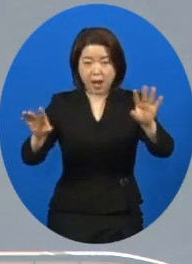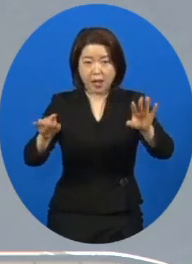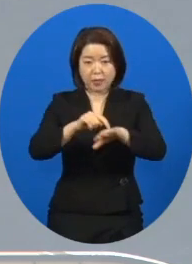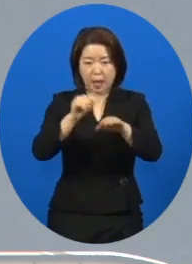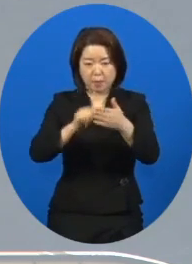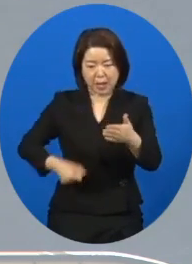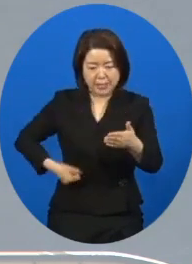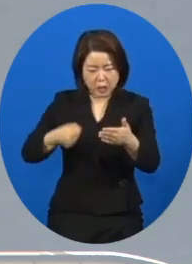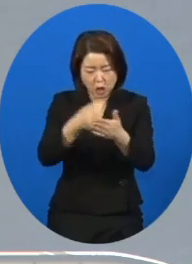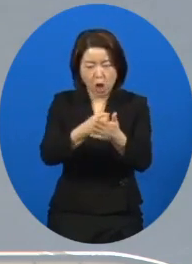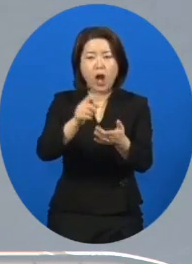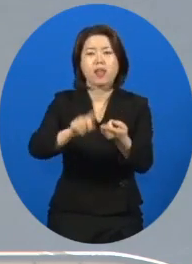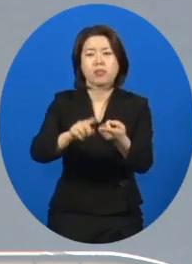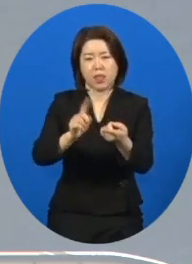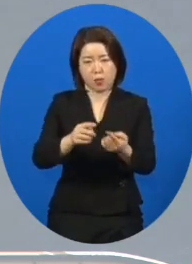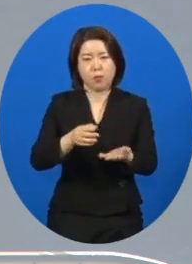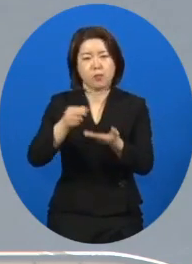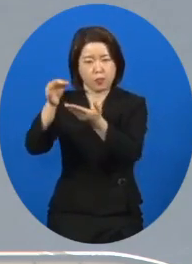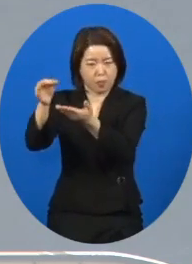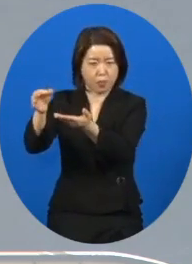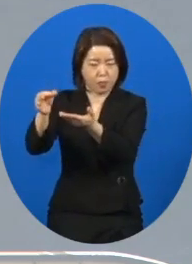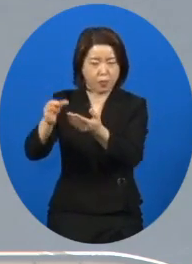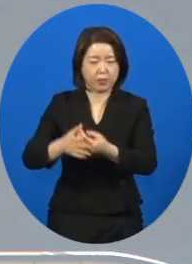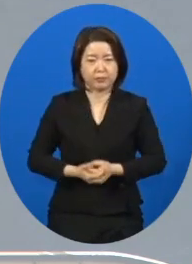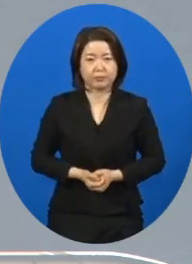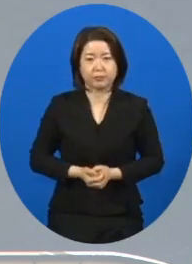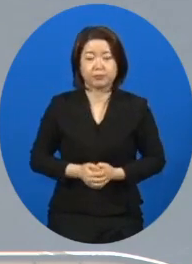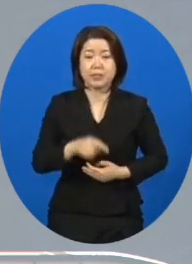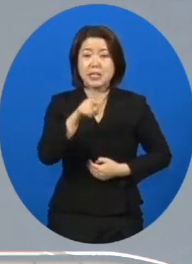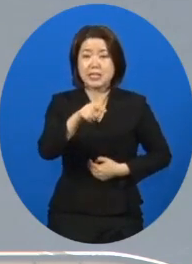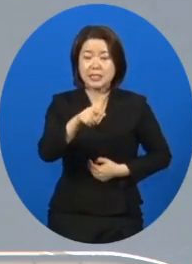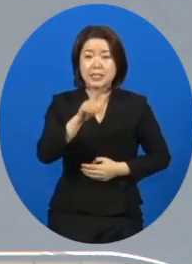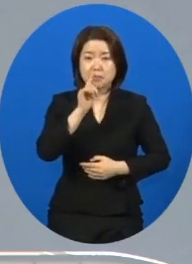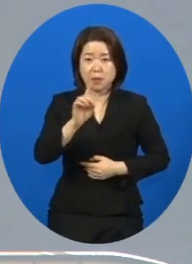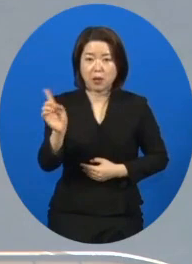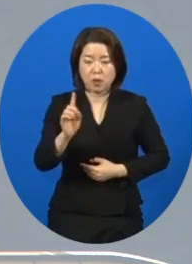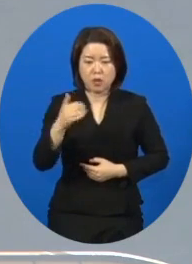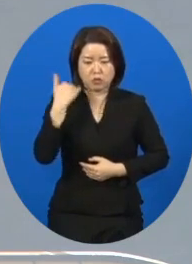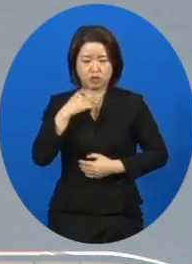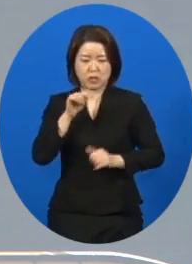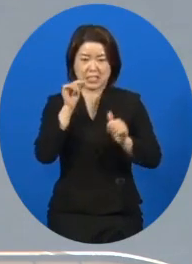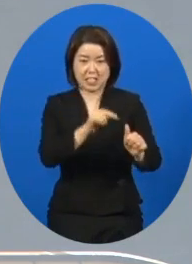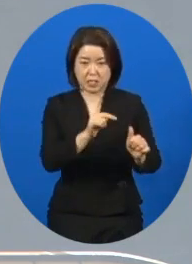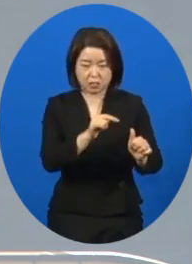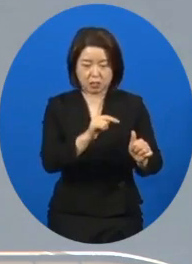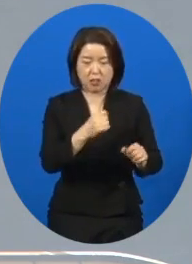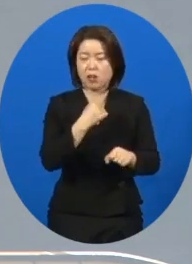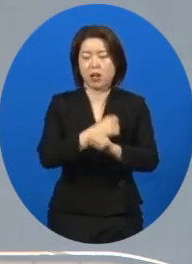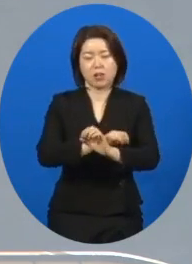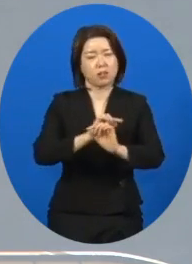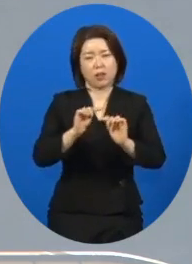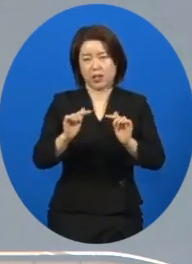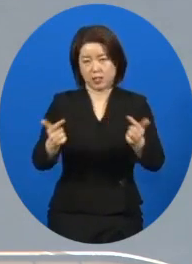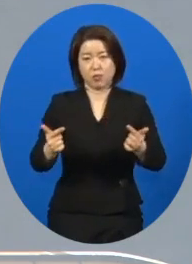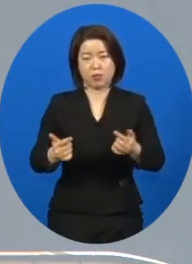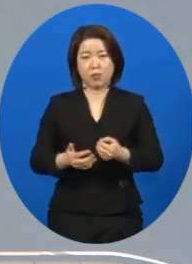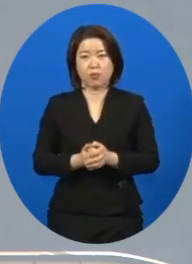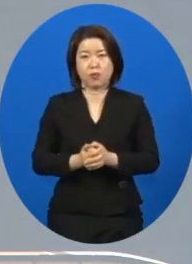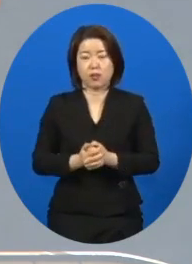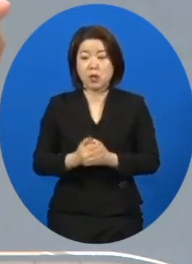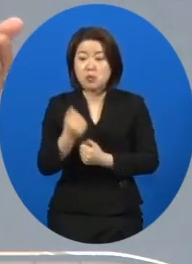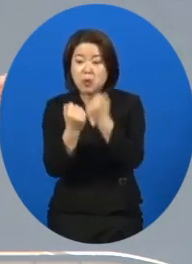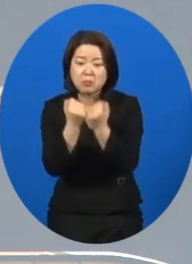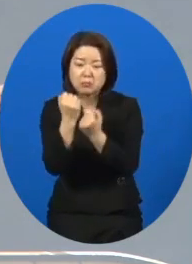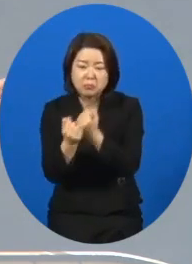대로 해야 하고 그랬습니다. 이 말은 누가 시켜서 해서 하는 거 아니고